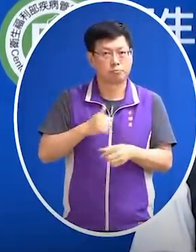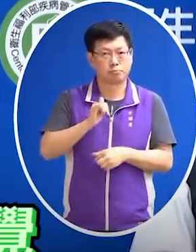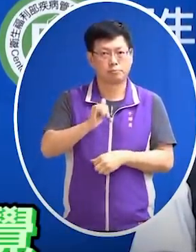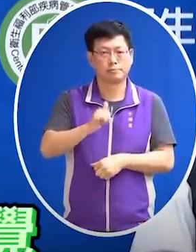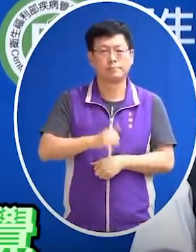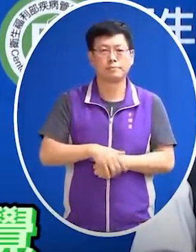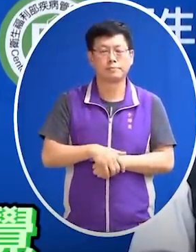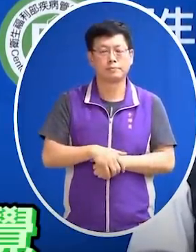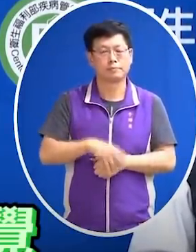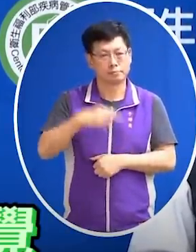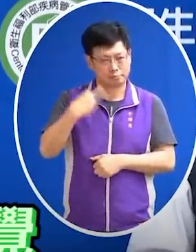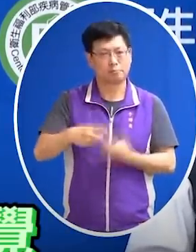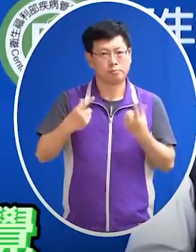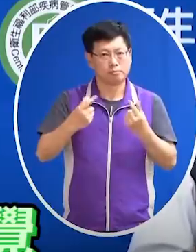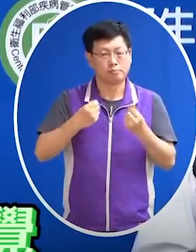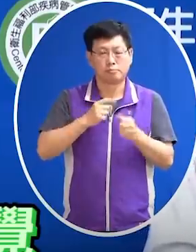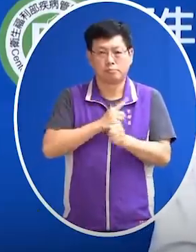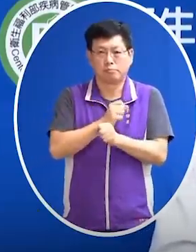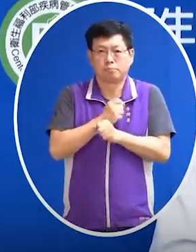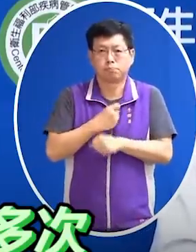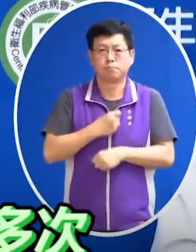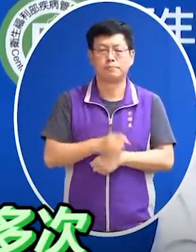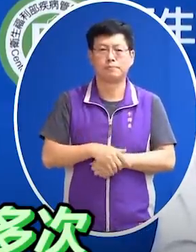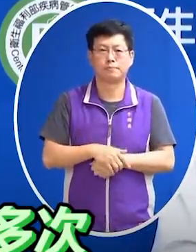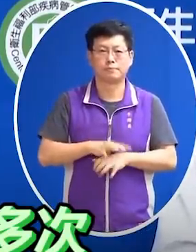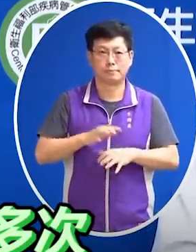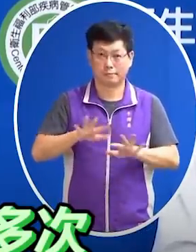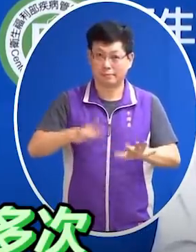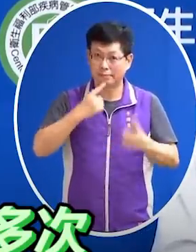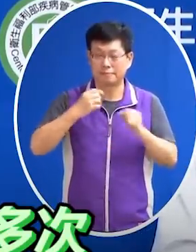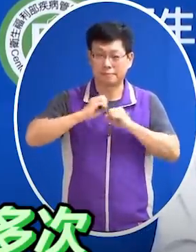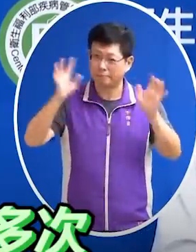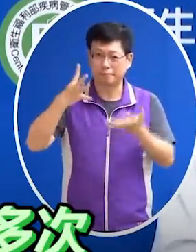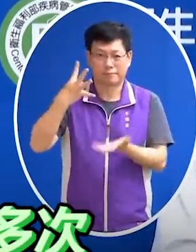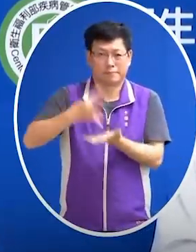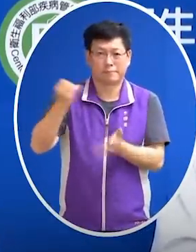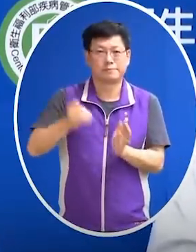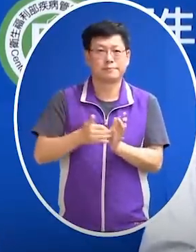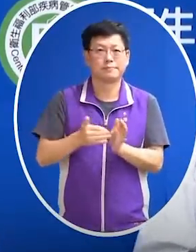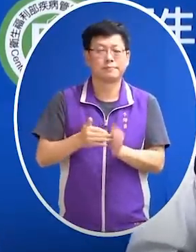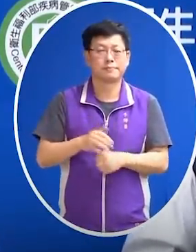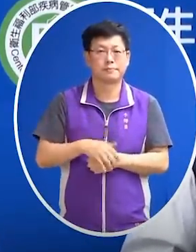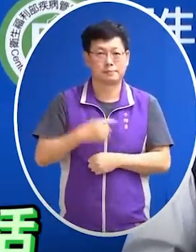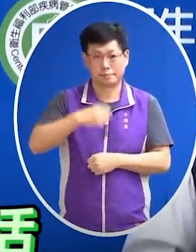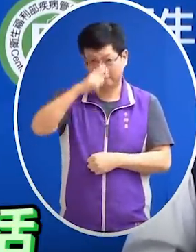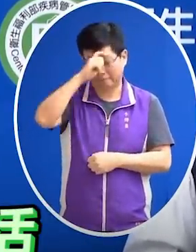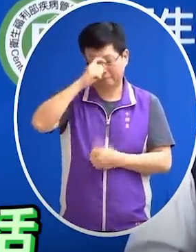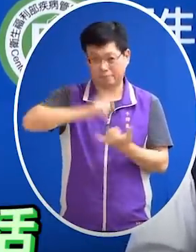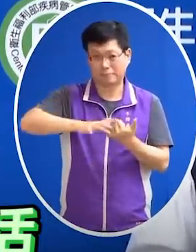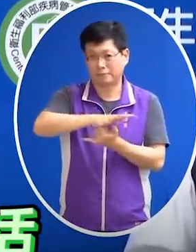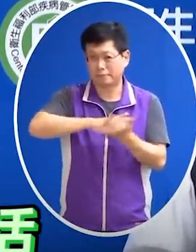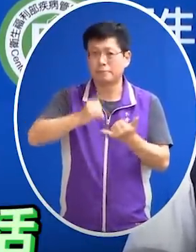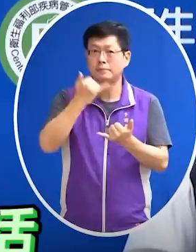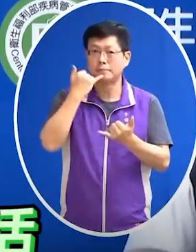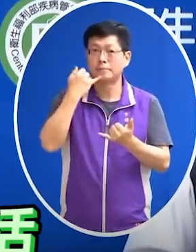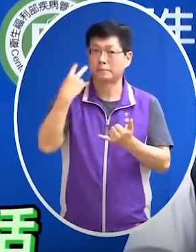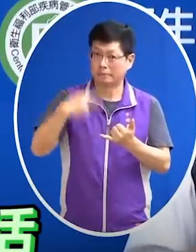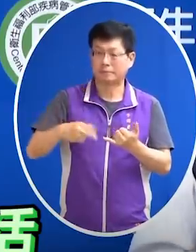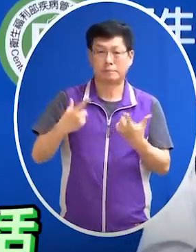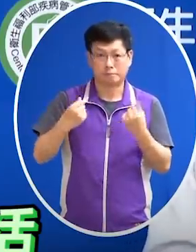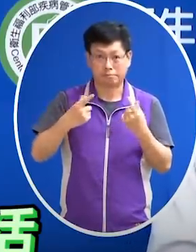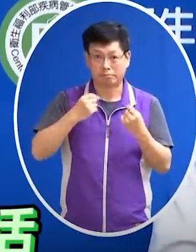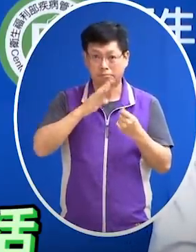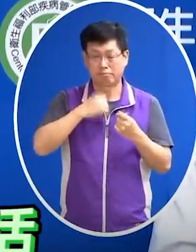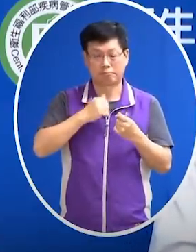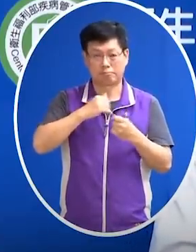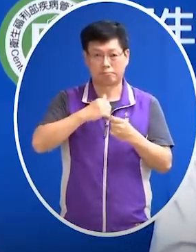定，不过我们还是要提高警觉，所以我们已经讲过很多次。我们希望大家能够例行防疫